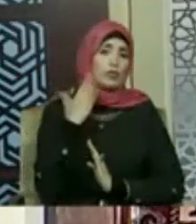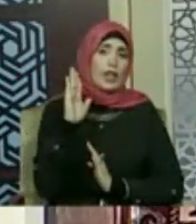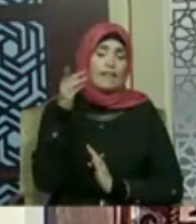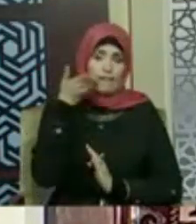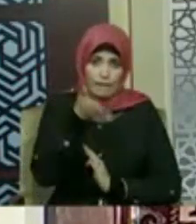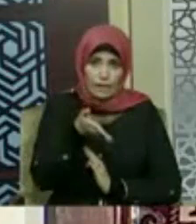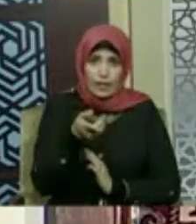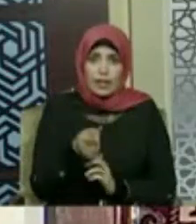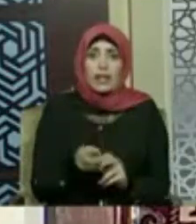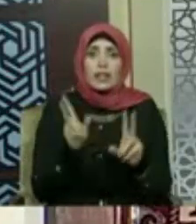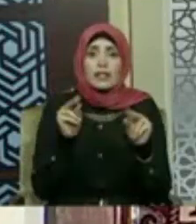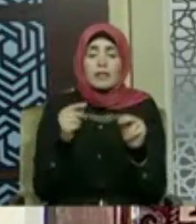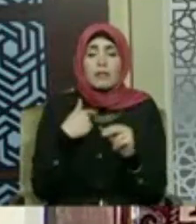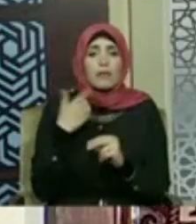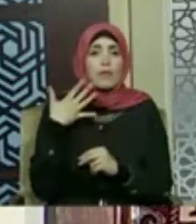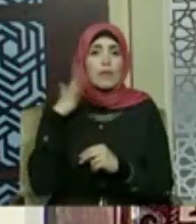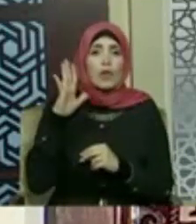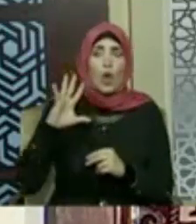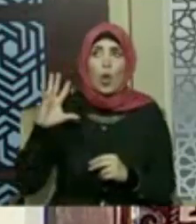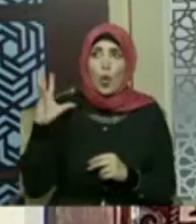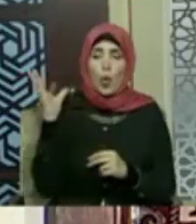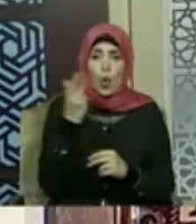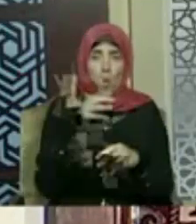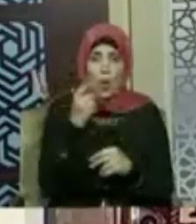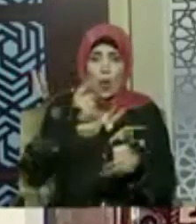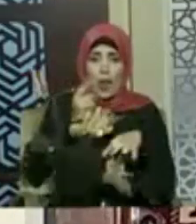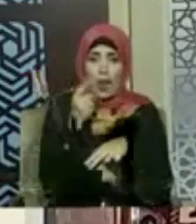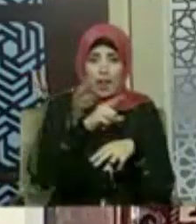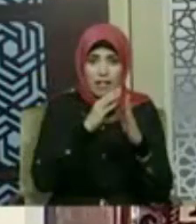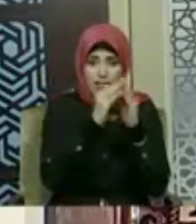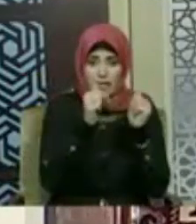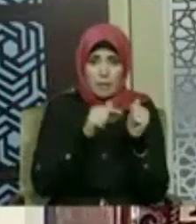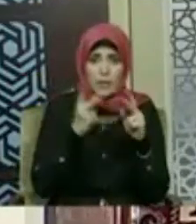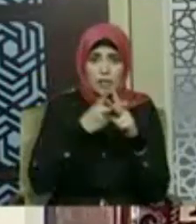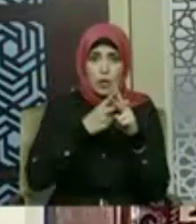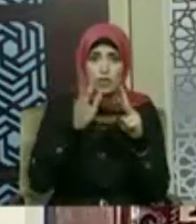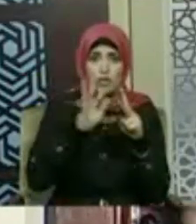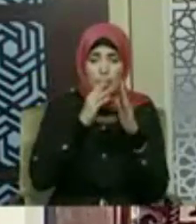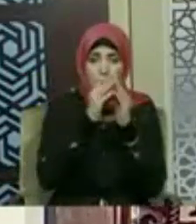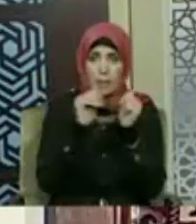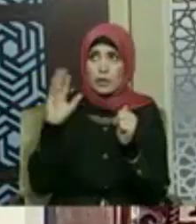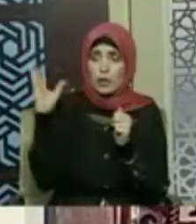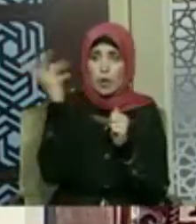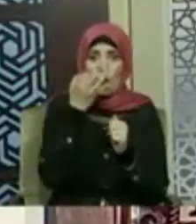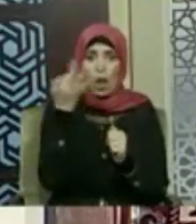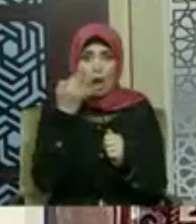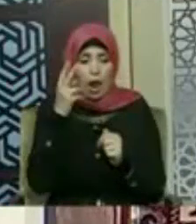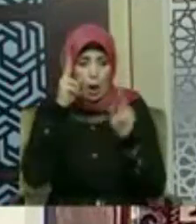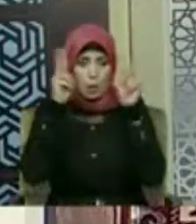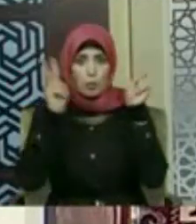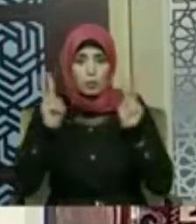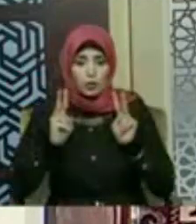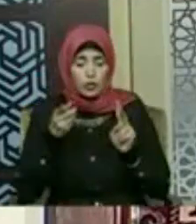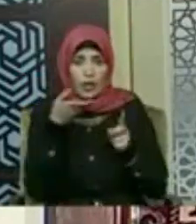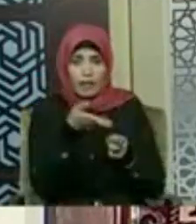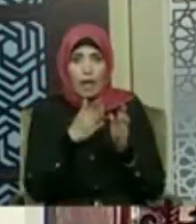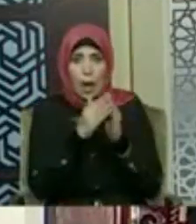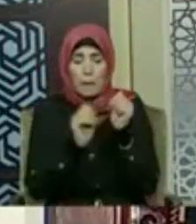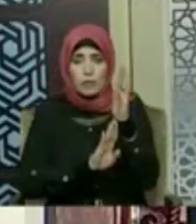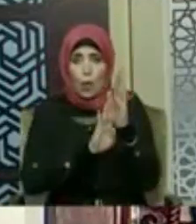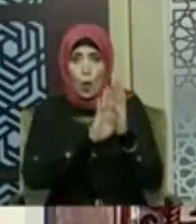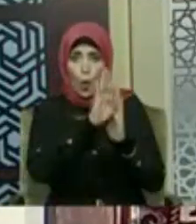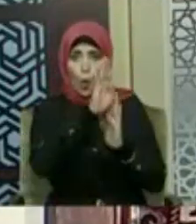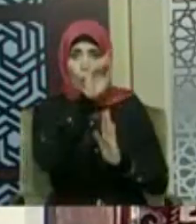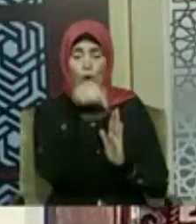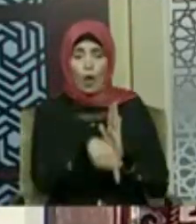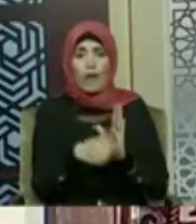الذي أبهر المصريون به العالم أجمع، عندما خرجوا لممارسة